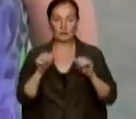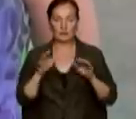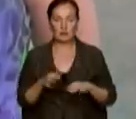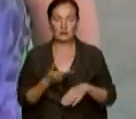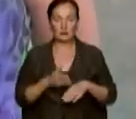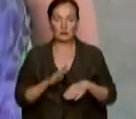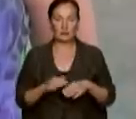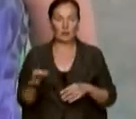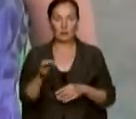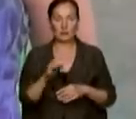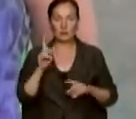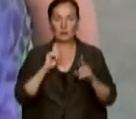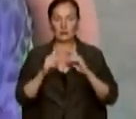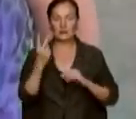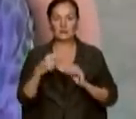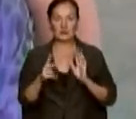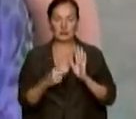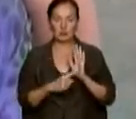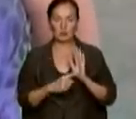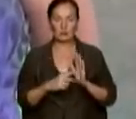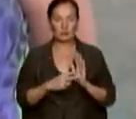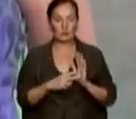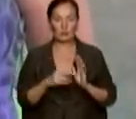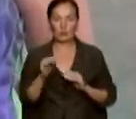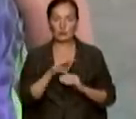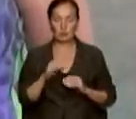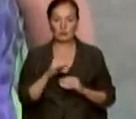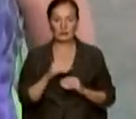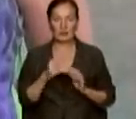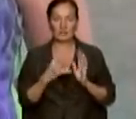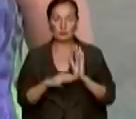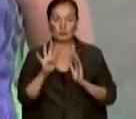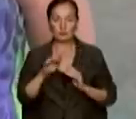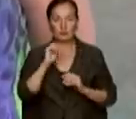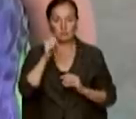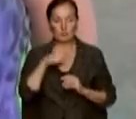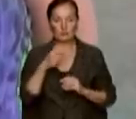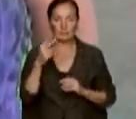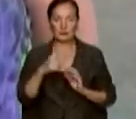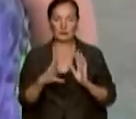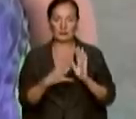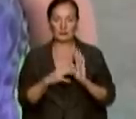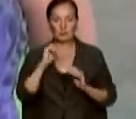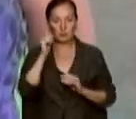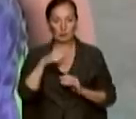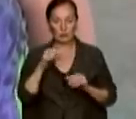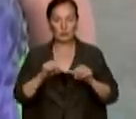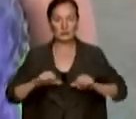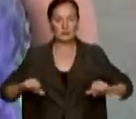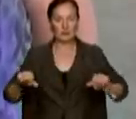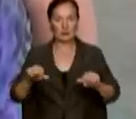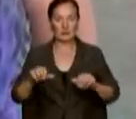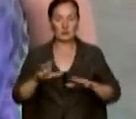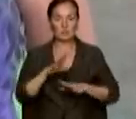ради 27 жовтня 1994 року. В 2009 році межі цього заказника були розширені,